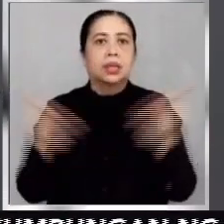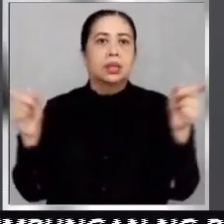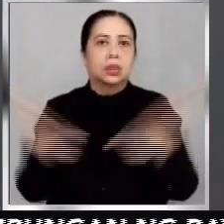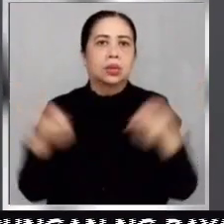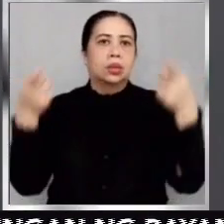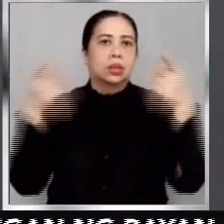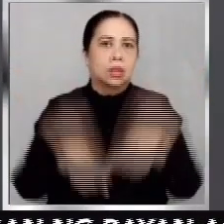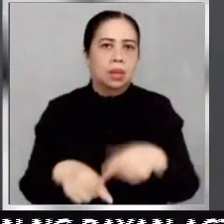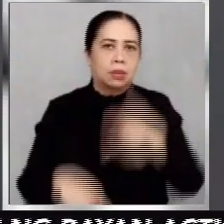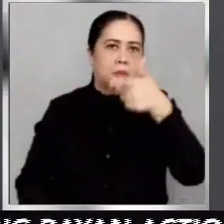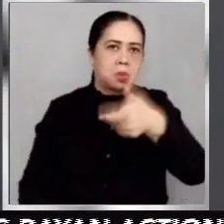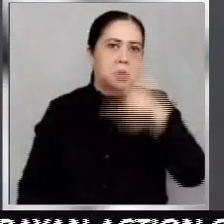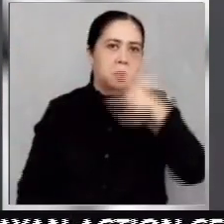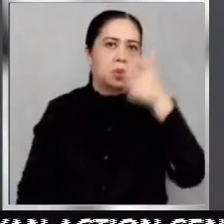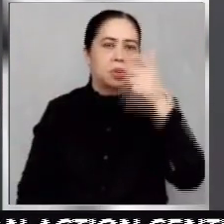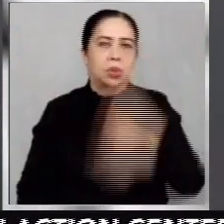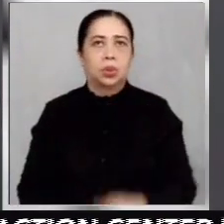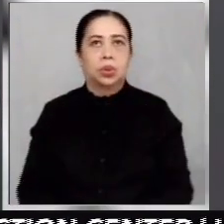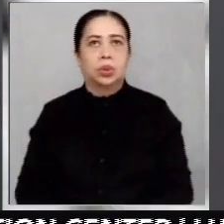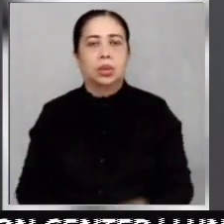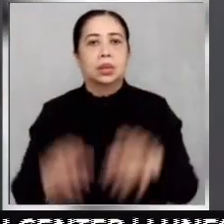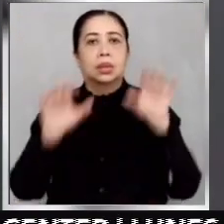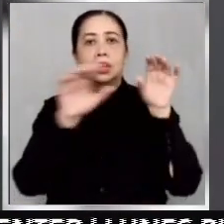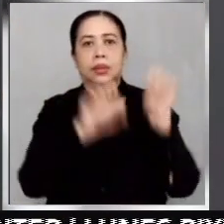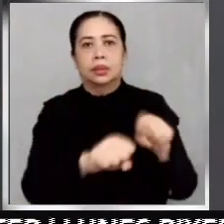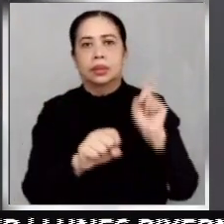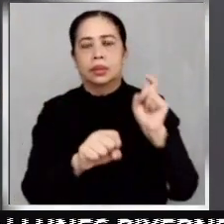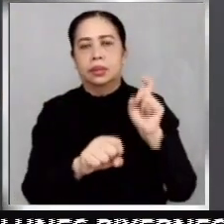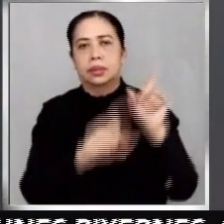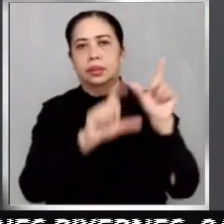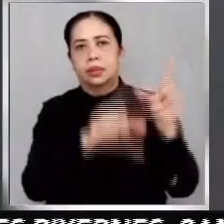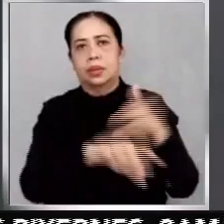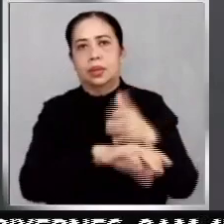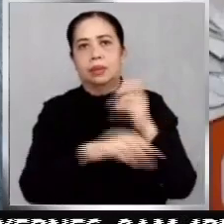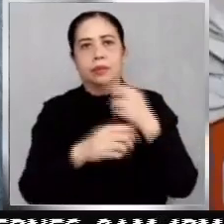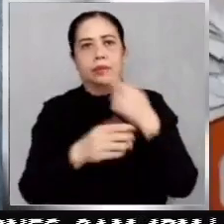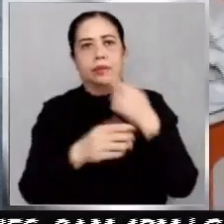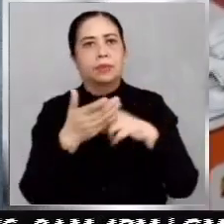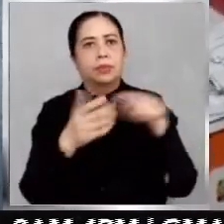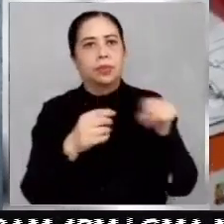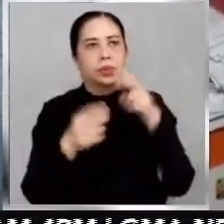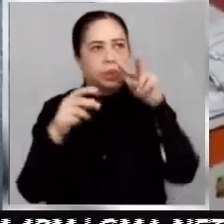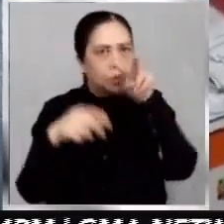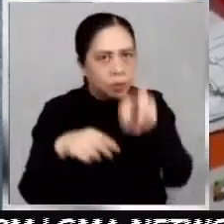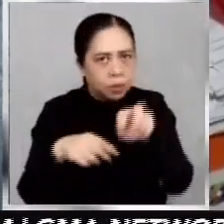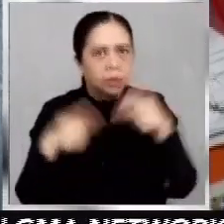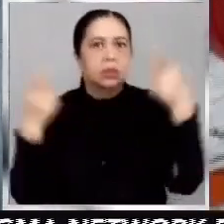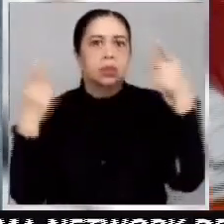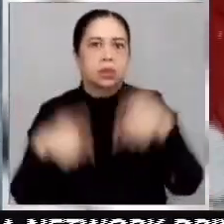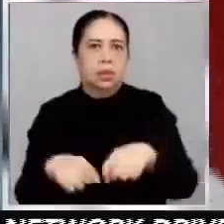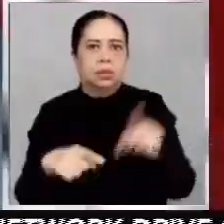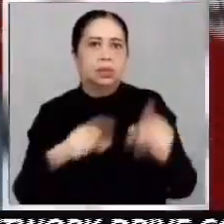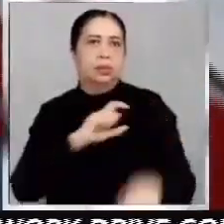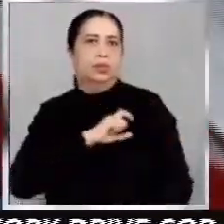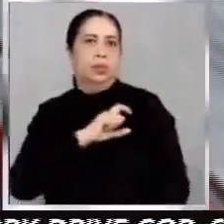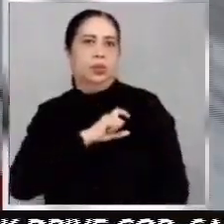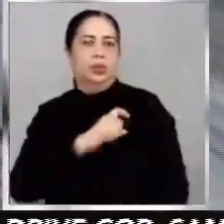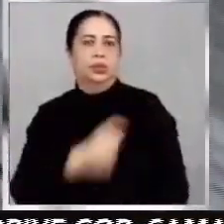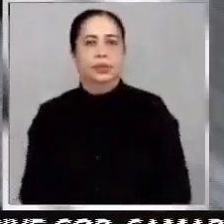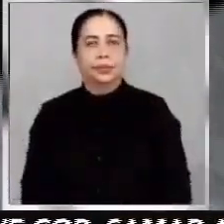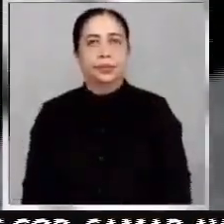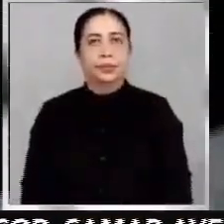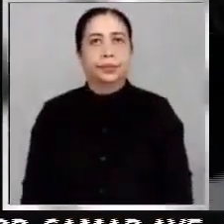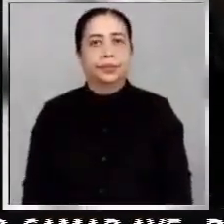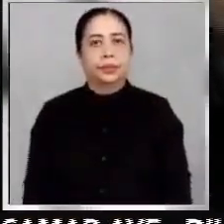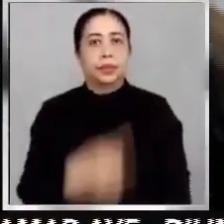ang pamamaril. Naaresto naman agad ang suspect matapos iulat ng mga nakasaksi ang krimen sa pulisya. Gitna